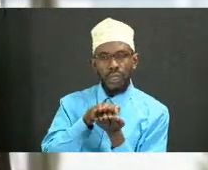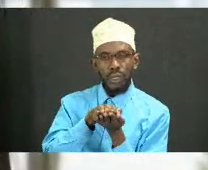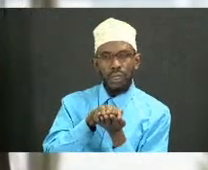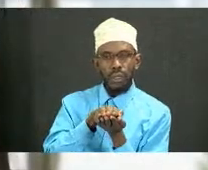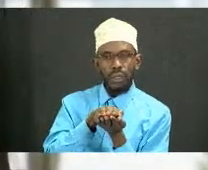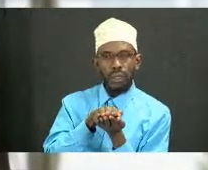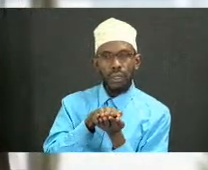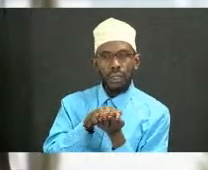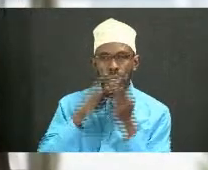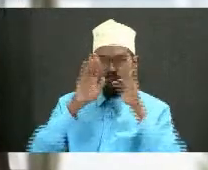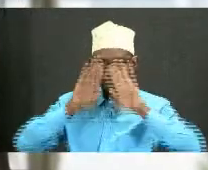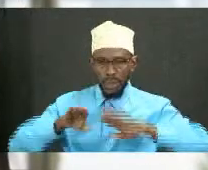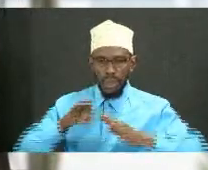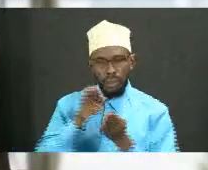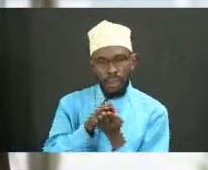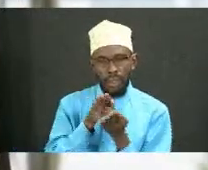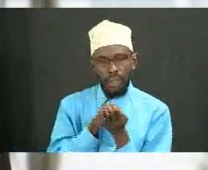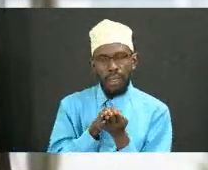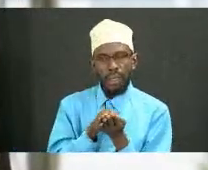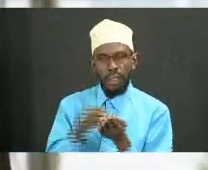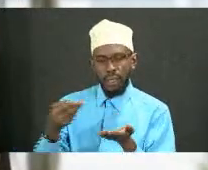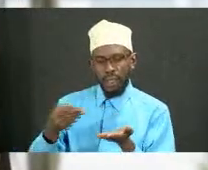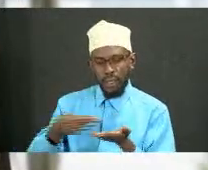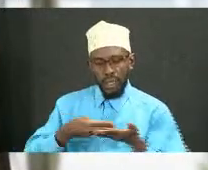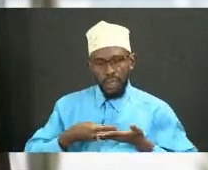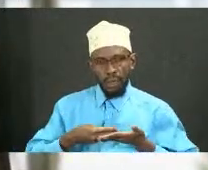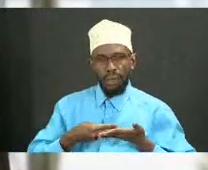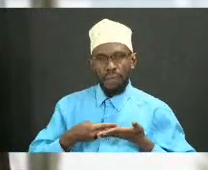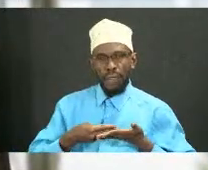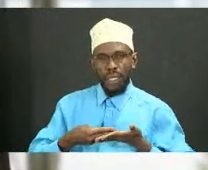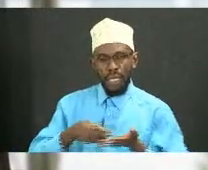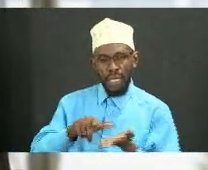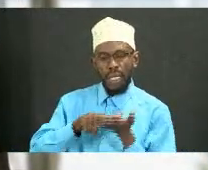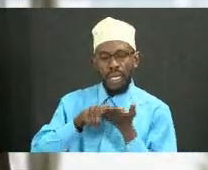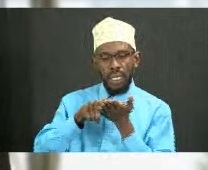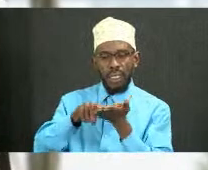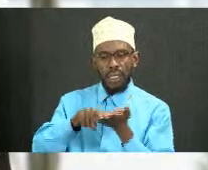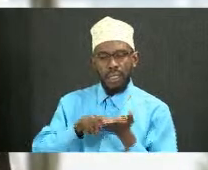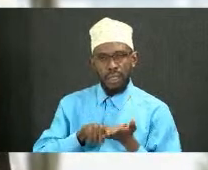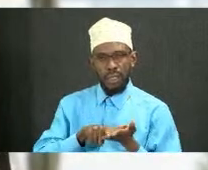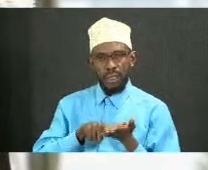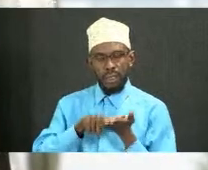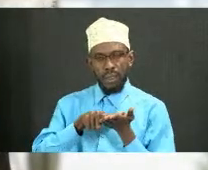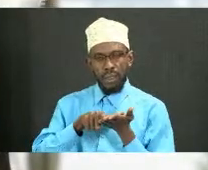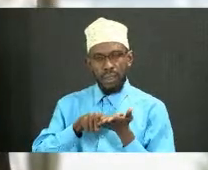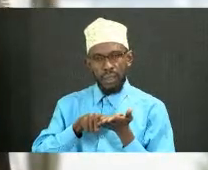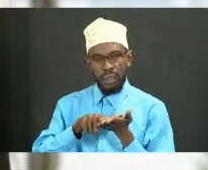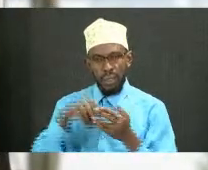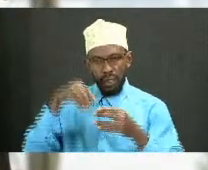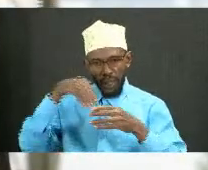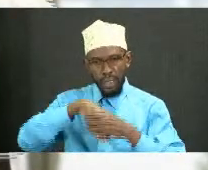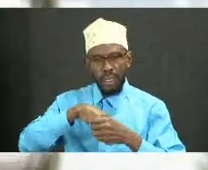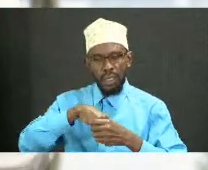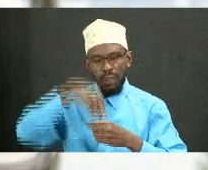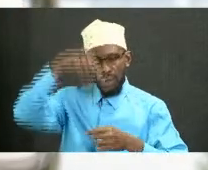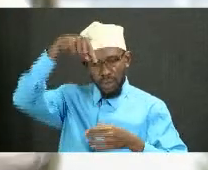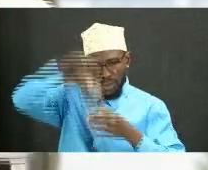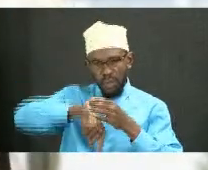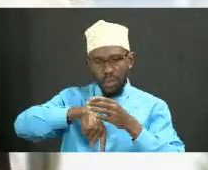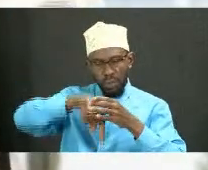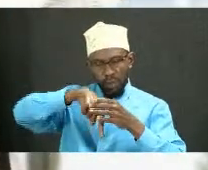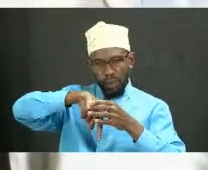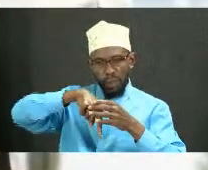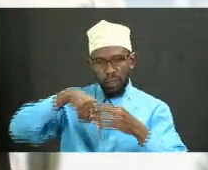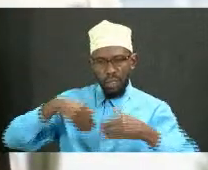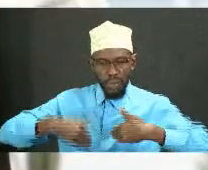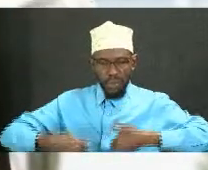benki ya Kiislamu au si ya Kiislamu, ukishachukua ule mkopo ambao utachukua, kwamba unajiingiza katika shimo.